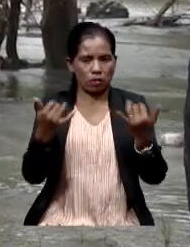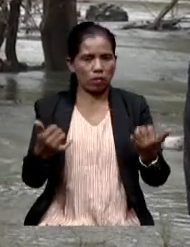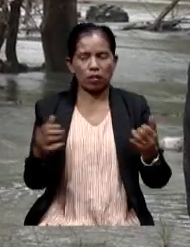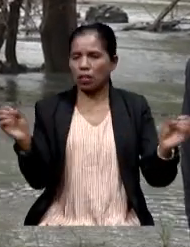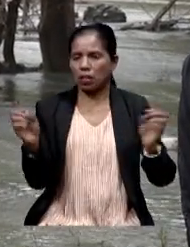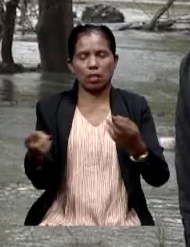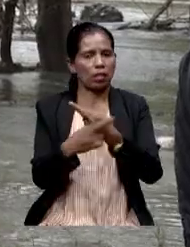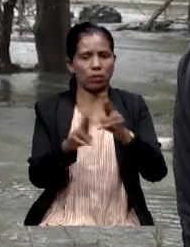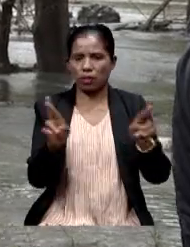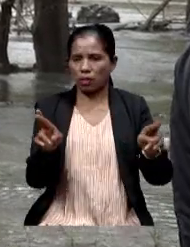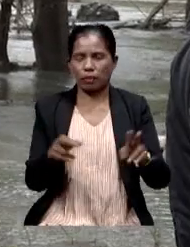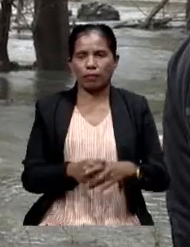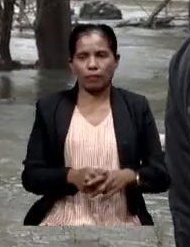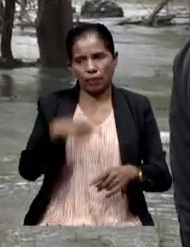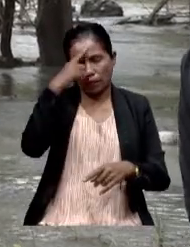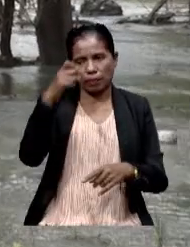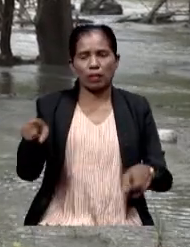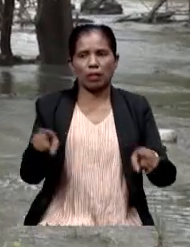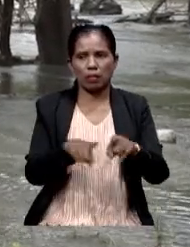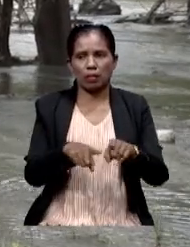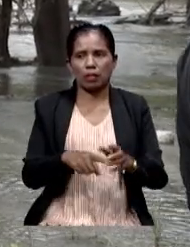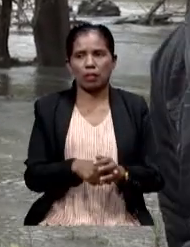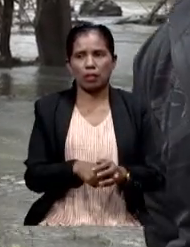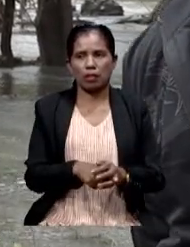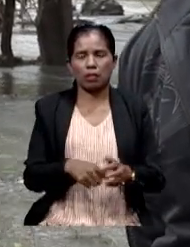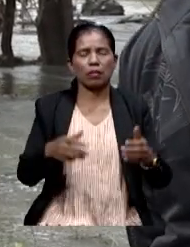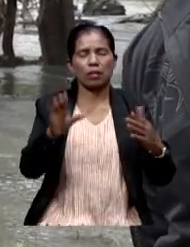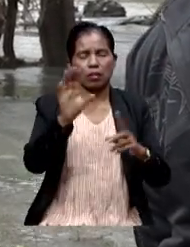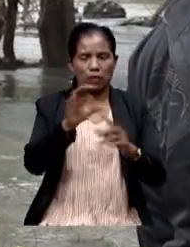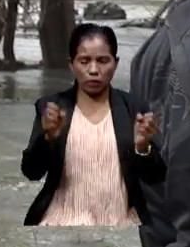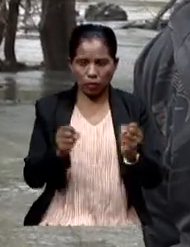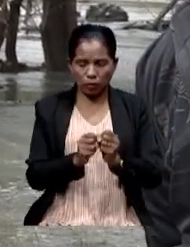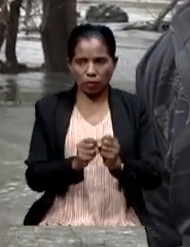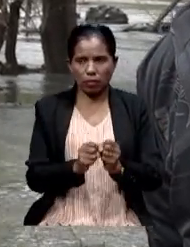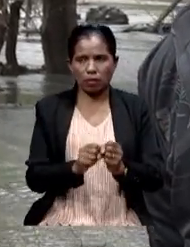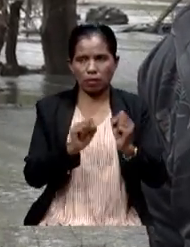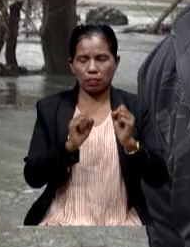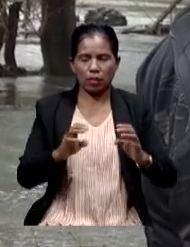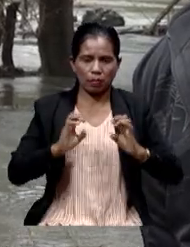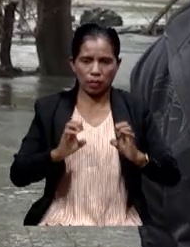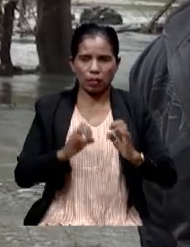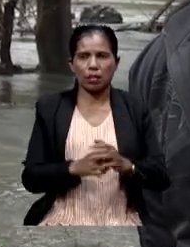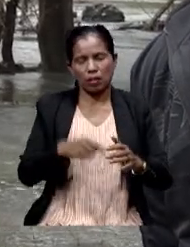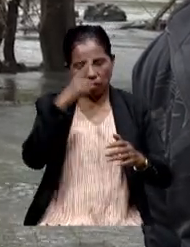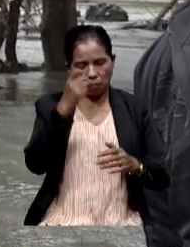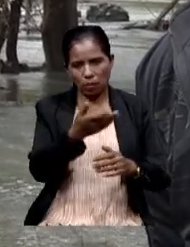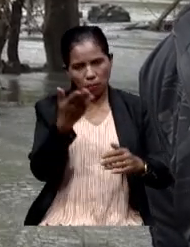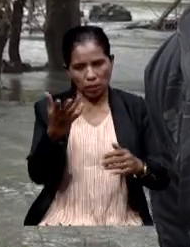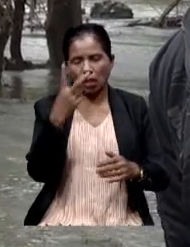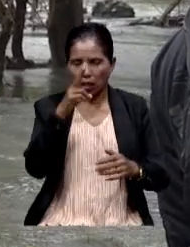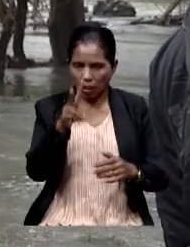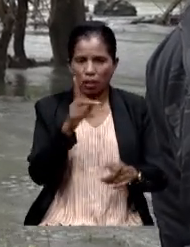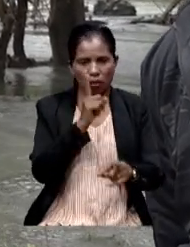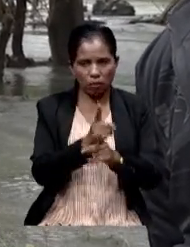resultado tamane ane sana atur dari demos ya suku dan ya anu su urgentemente tambi tebo cerare rasik